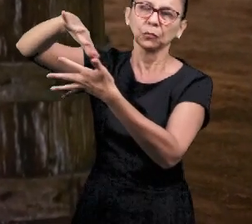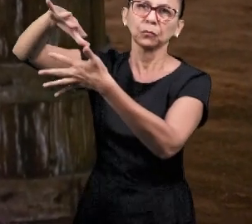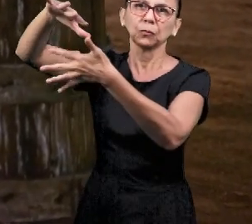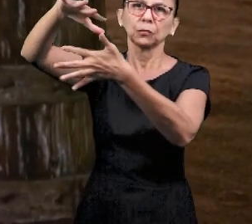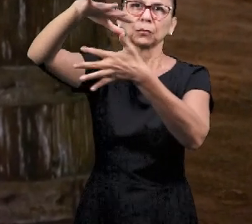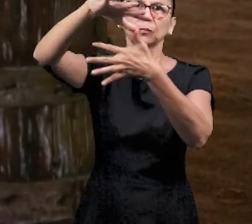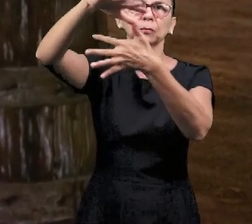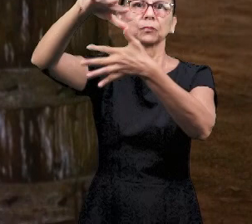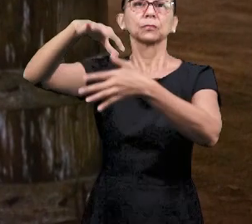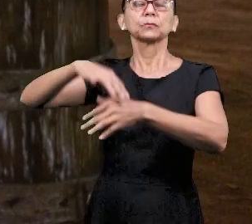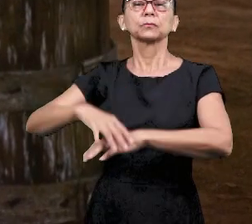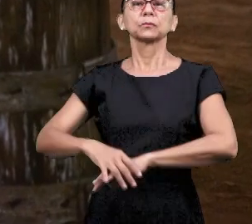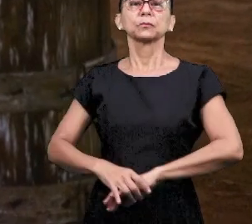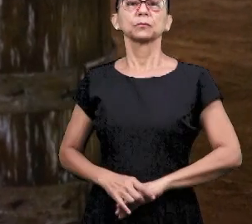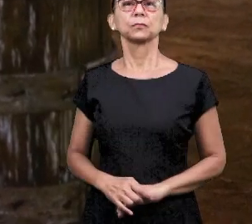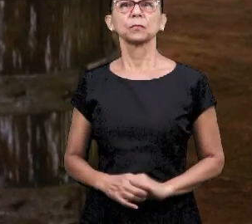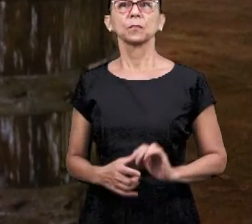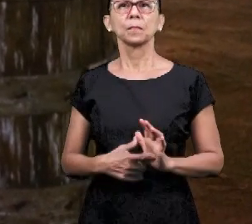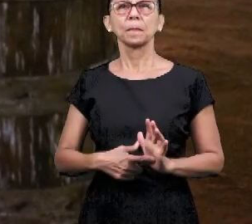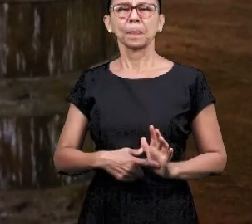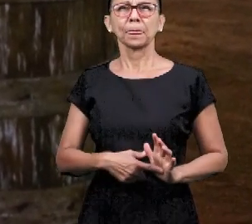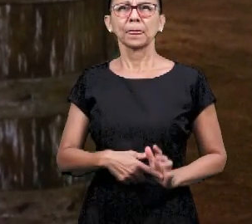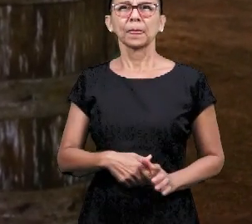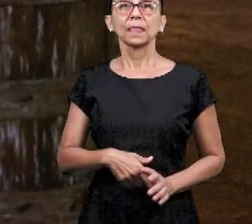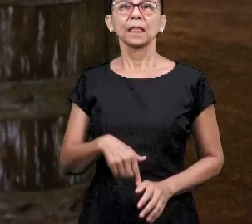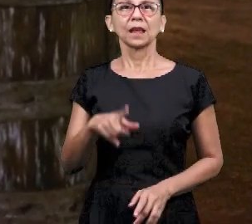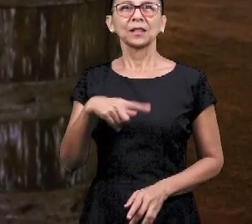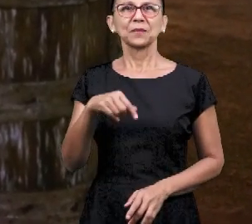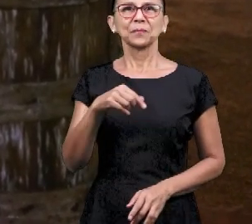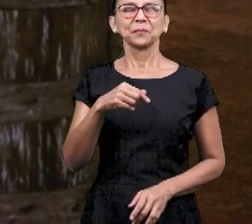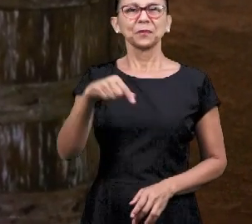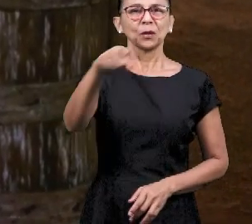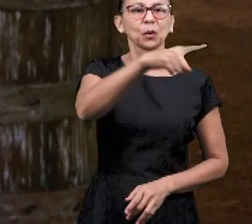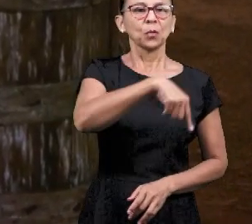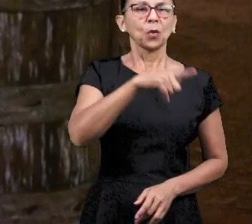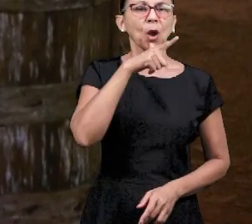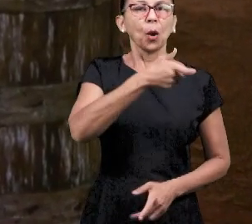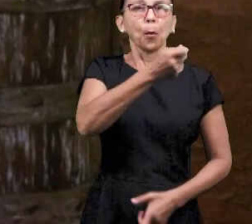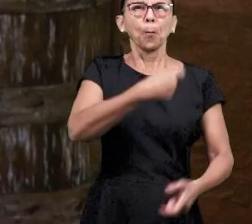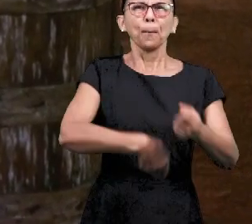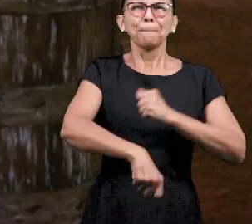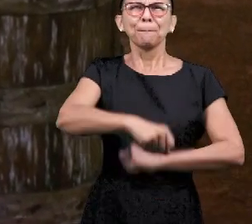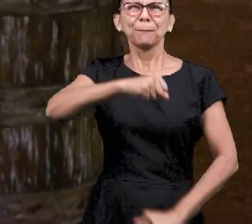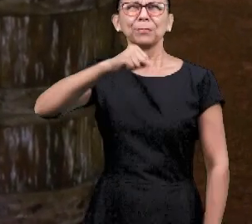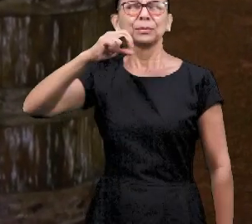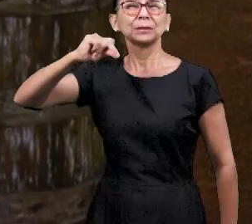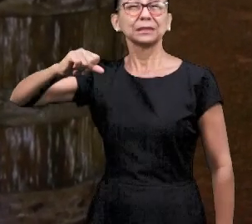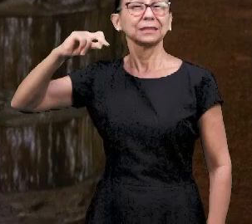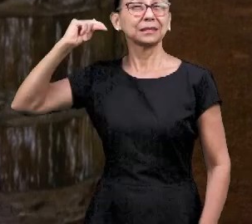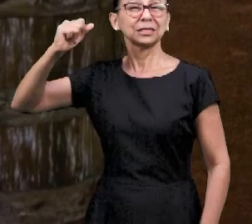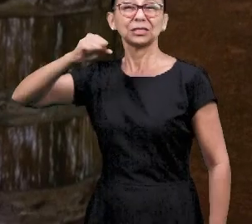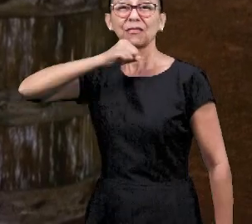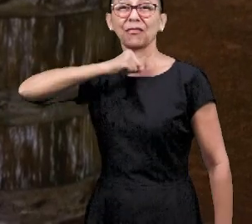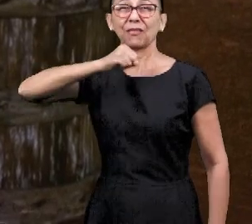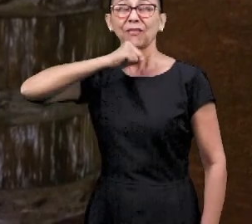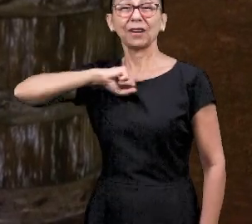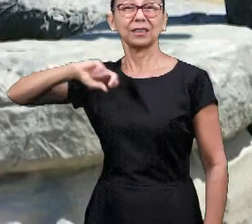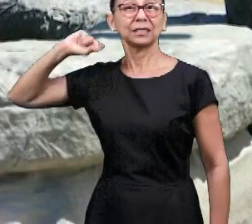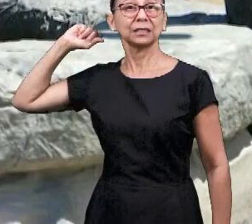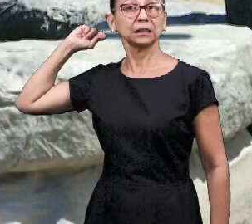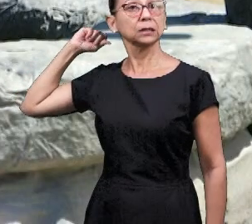Donc, dans ces ruines proches du mont Gérizim et du mont Ebal. Vous voyez une